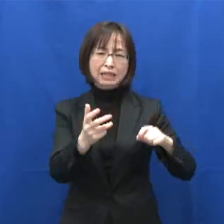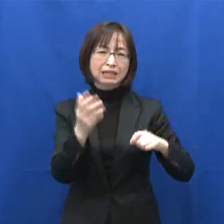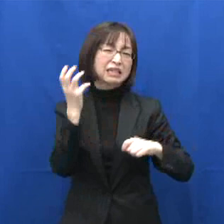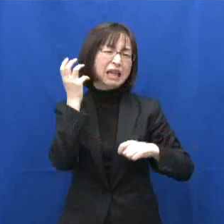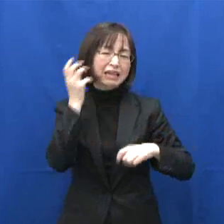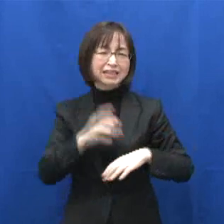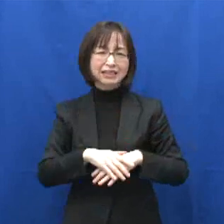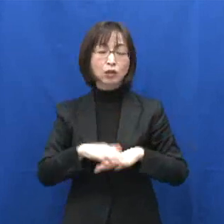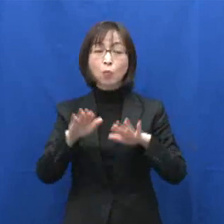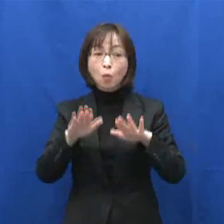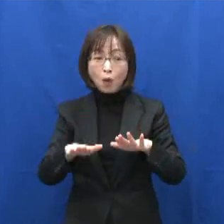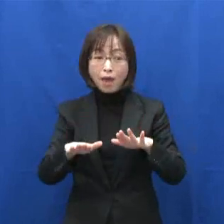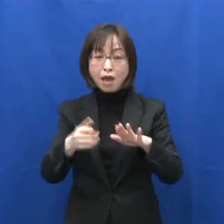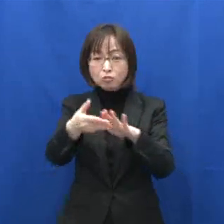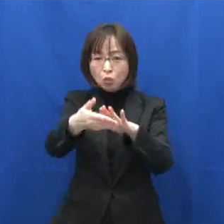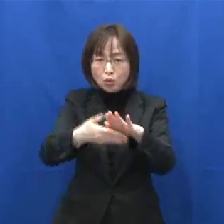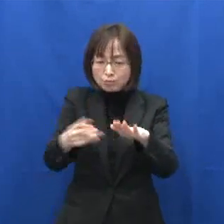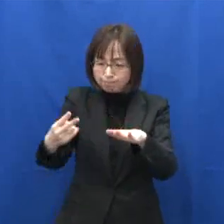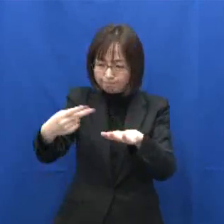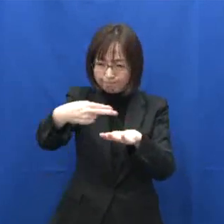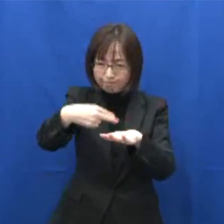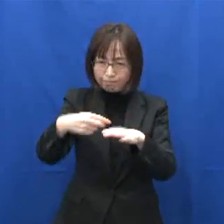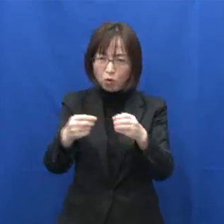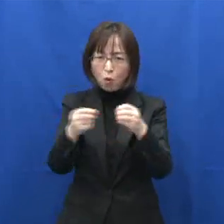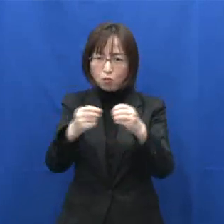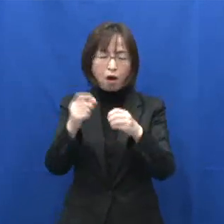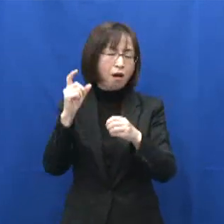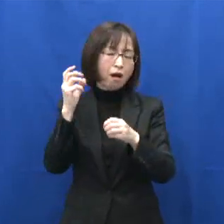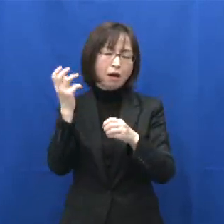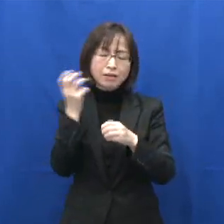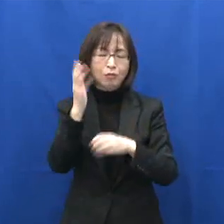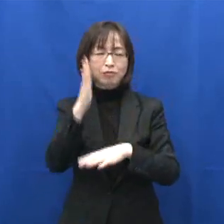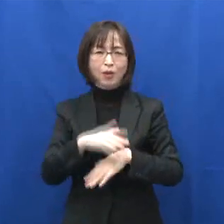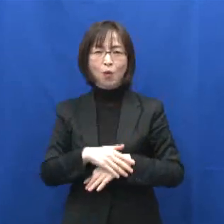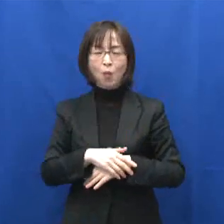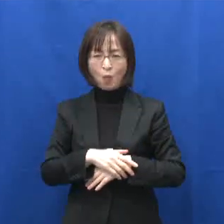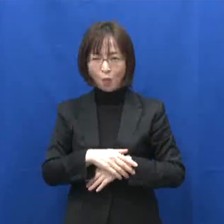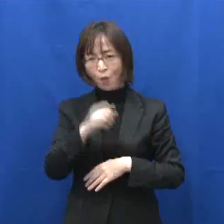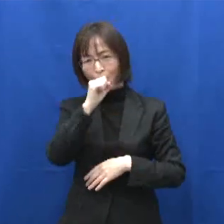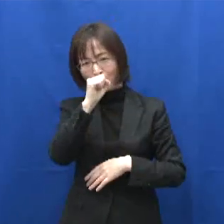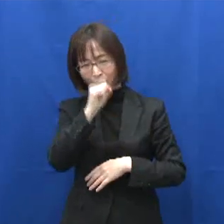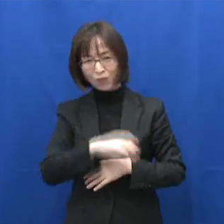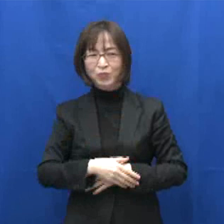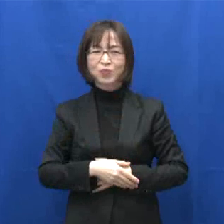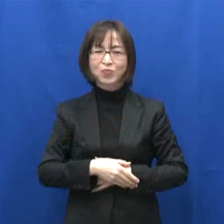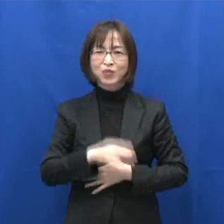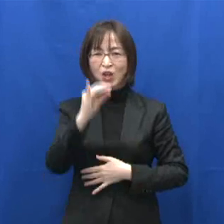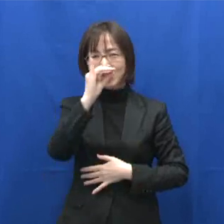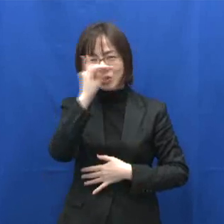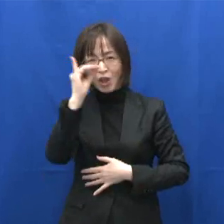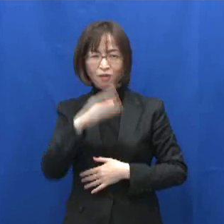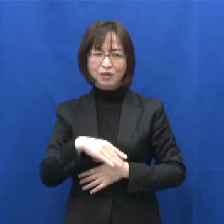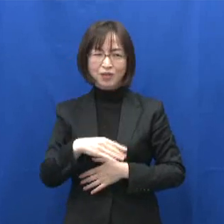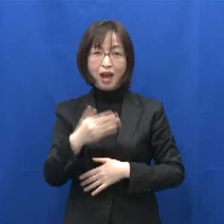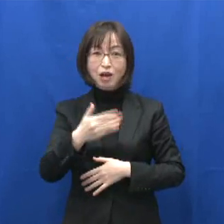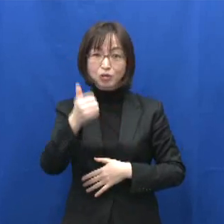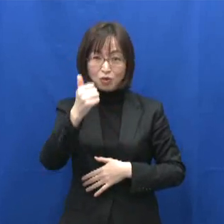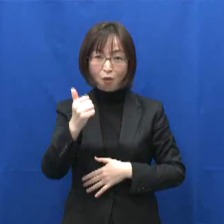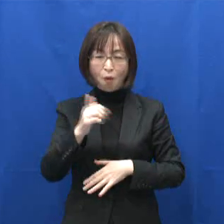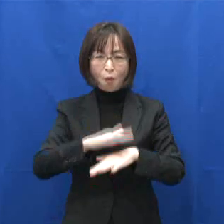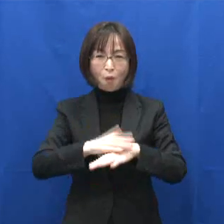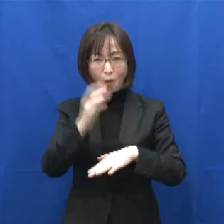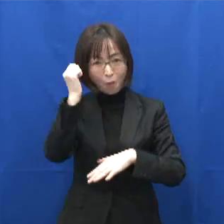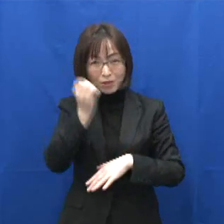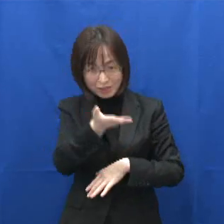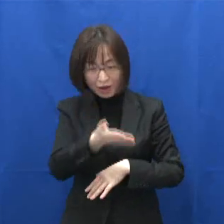耳が、ね、痛くならずに済みます。これはいいですよね。 知恵ですね。はい。すごいです。 靴もやり方覚えましたか？